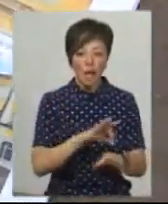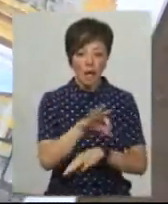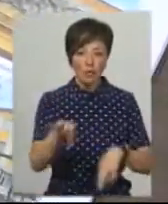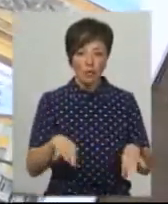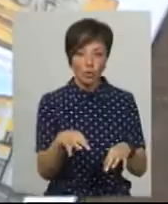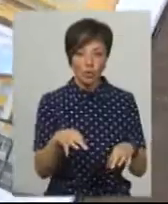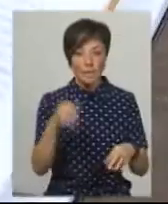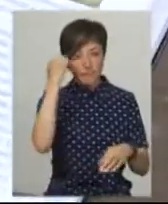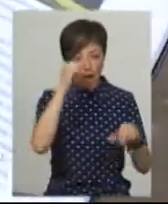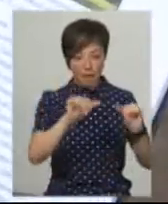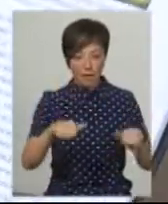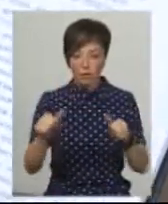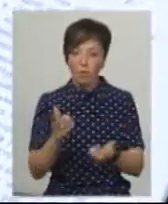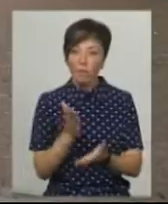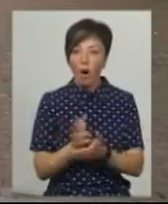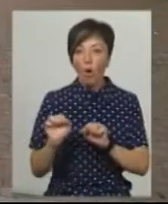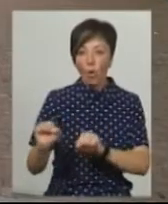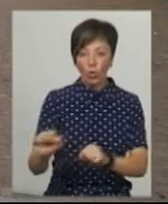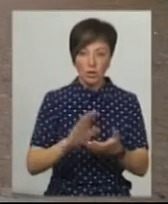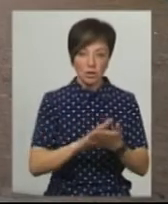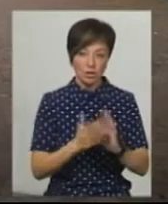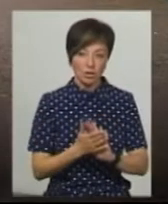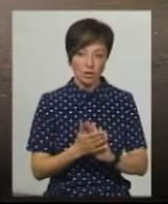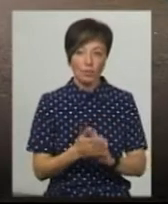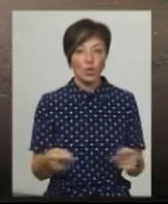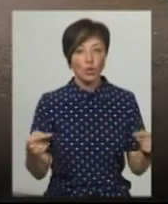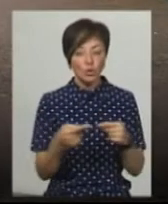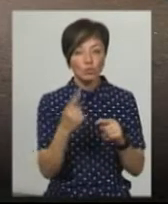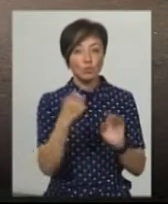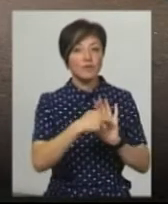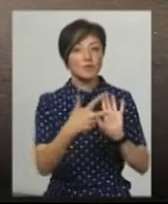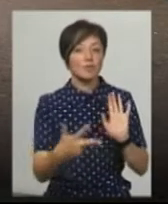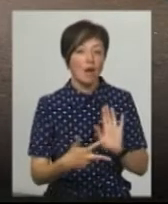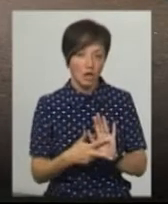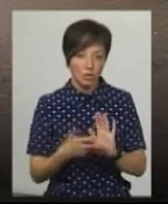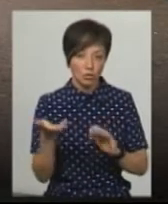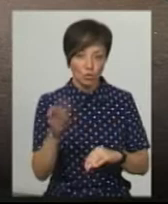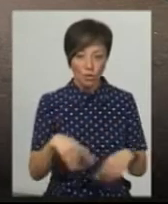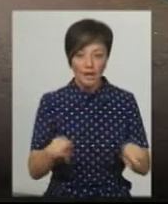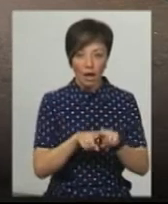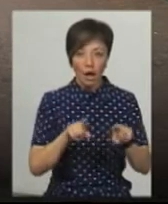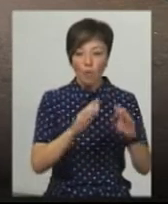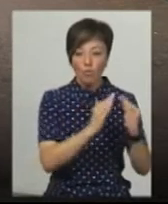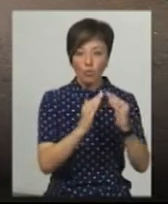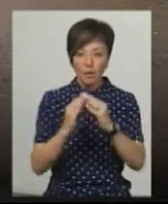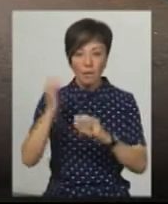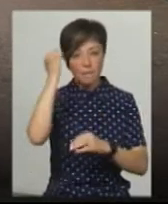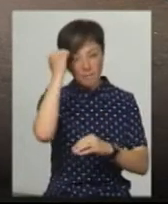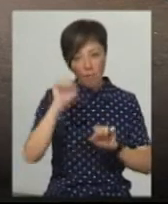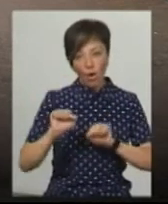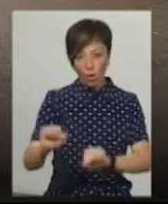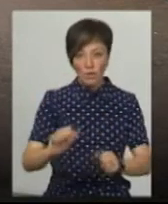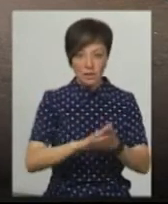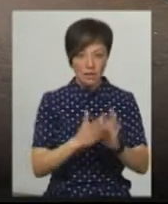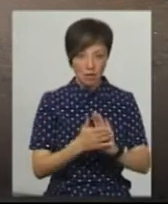архітектурних пам'яток, які мають охоронний статус. Якщо бути точним, 118 таких будівель, які мають пам'ятко-охоронний статус